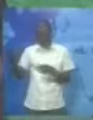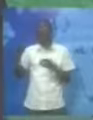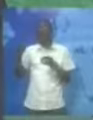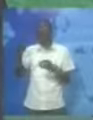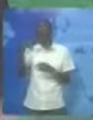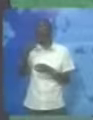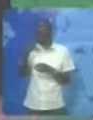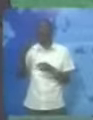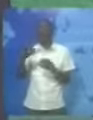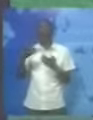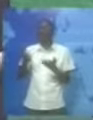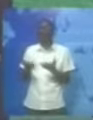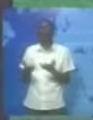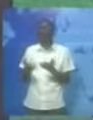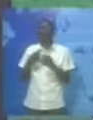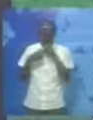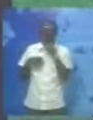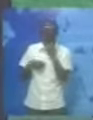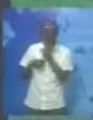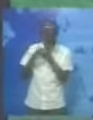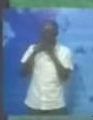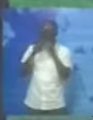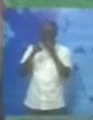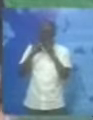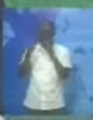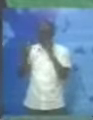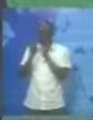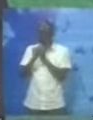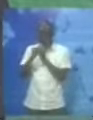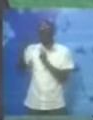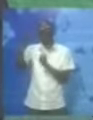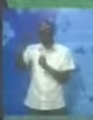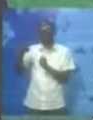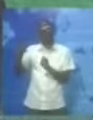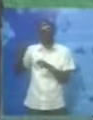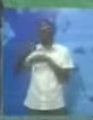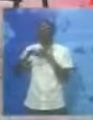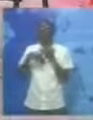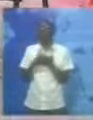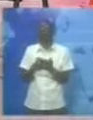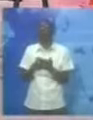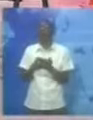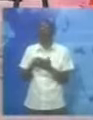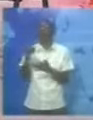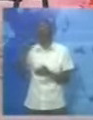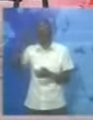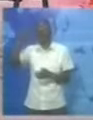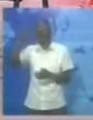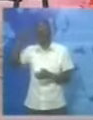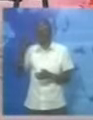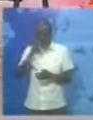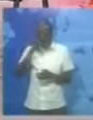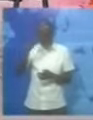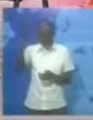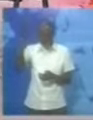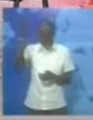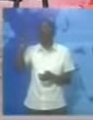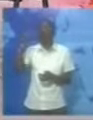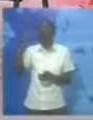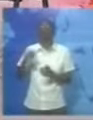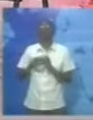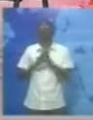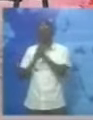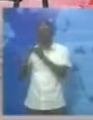qui ont envie de s'exprimer avec cet art magnifique qu'est le 7e art. Hier, vous écriviez sur votre compte